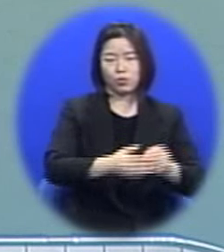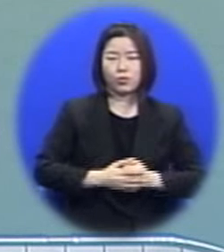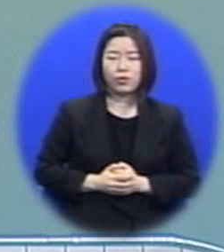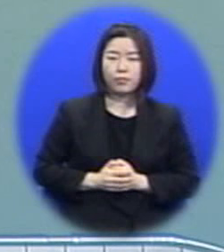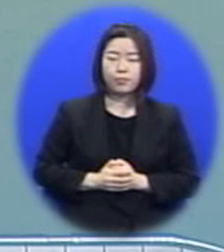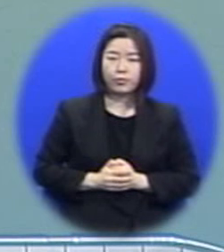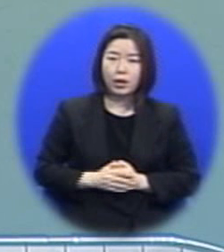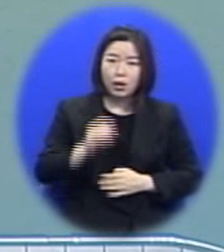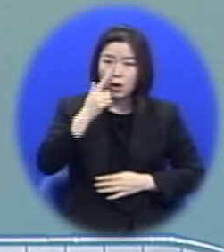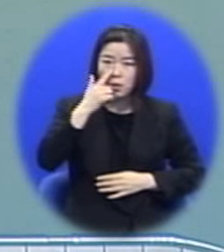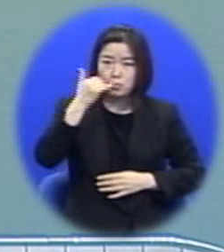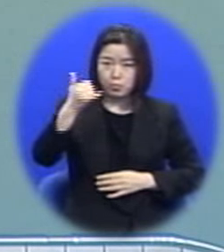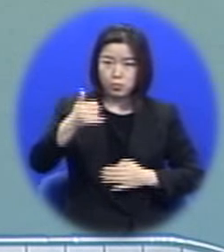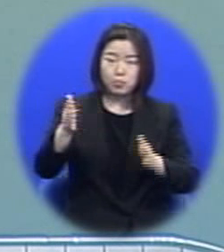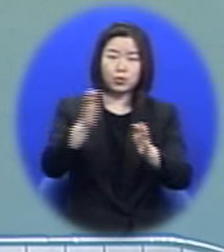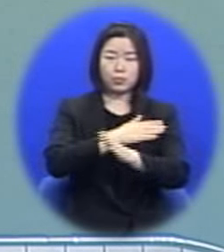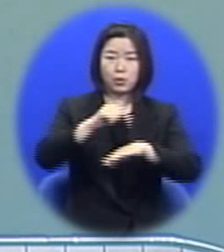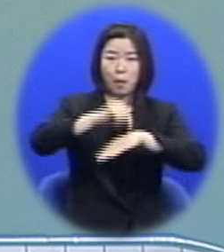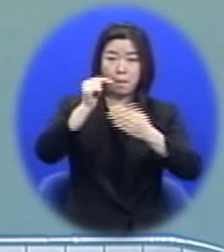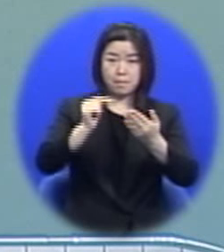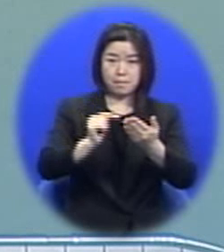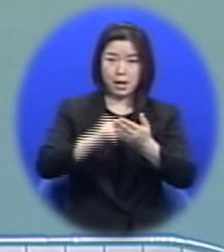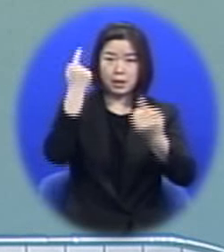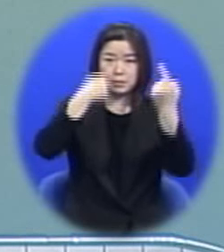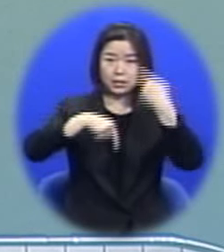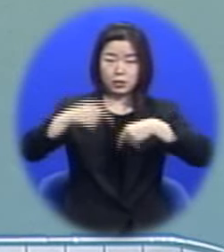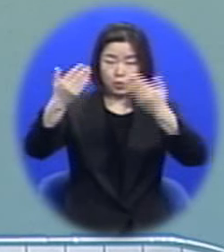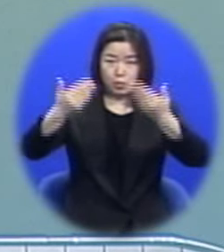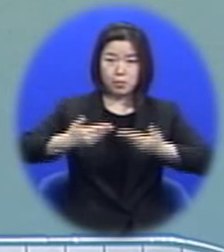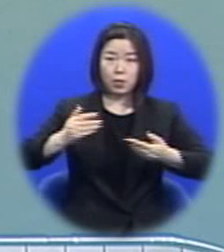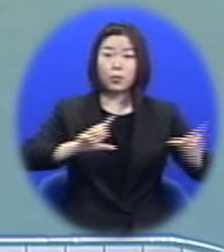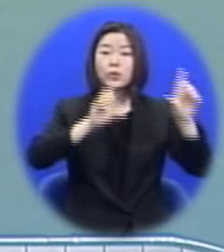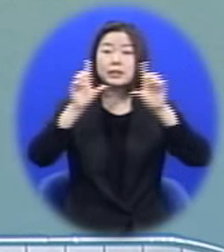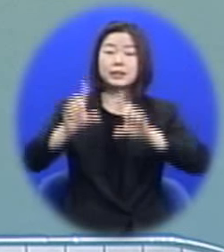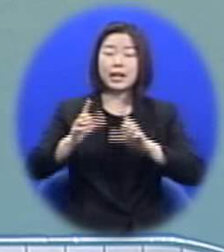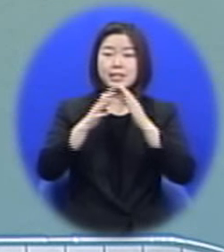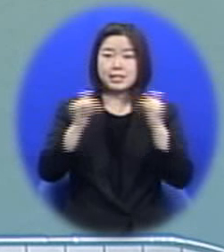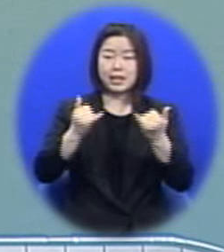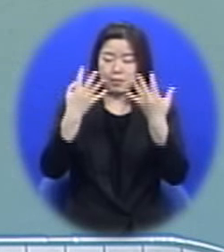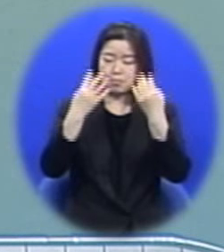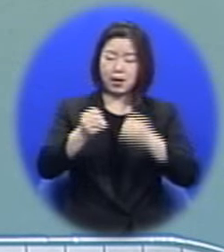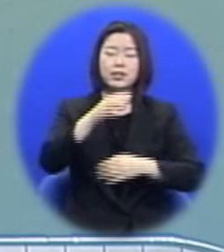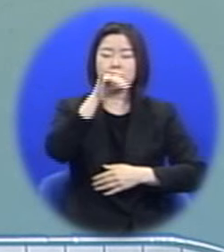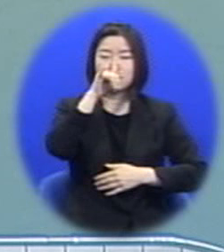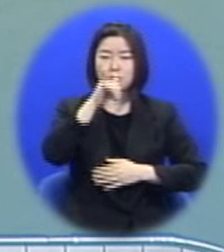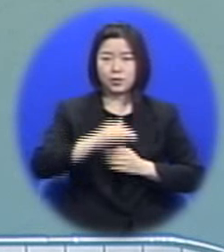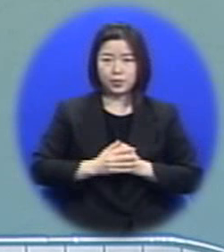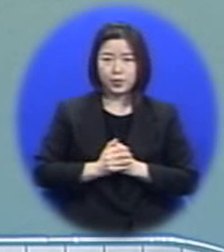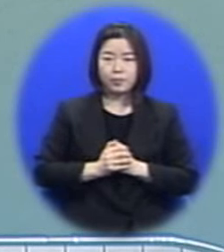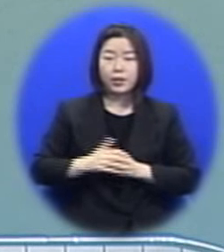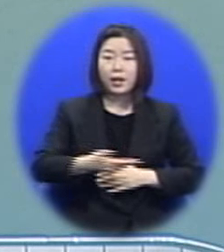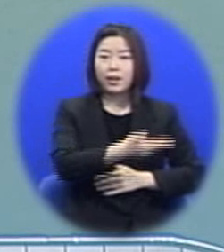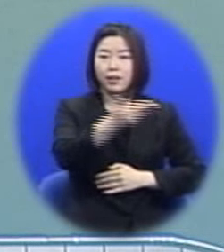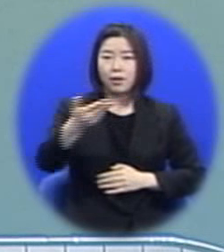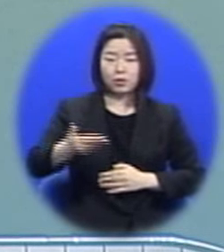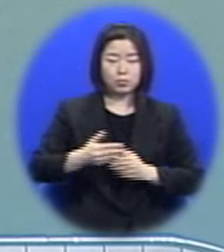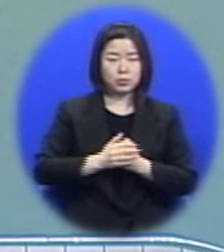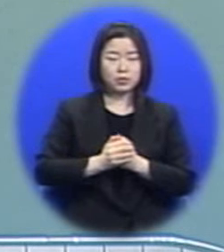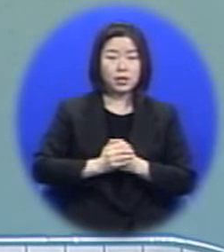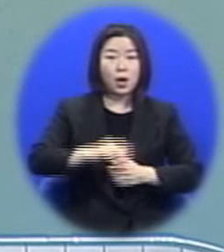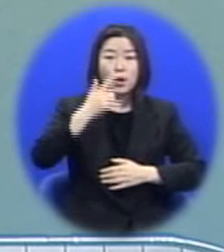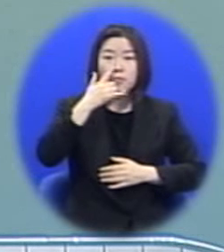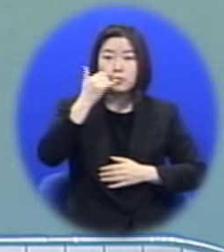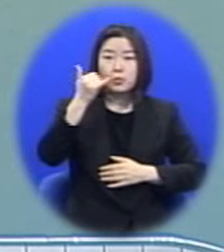부모로부터 마음의 상처를 받고 사는 이들이 상당히 많이 있습니다. 여러분,